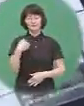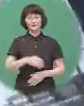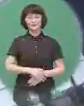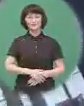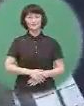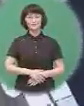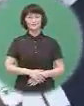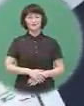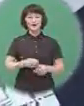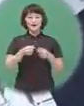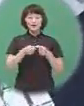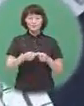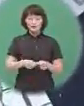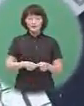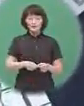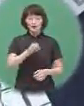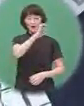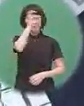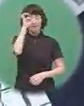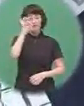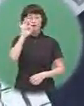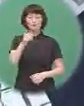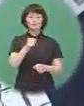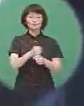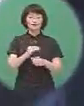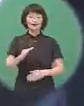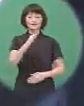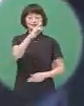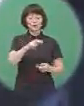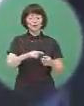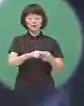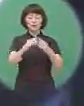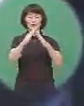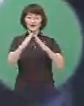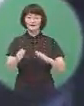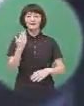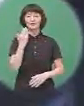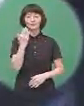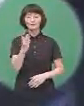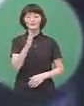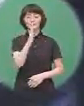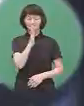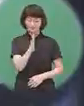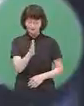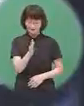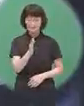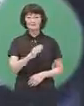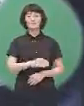詳しくは観光物産振興協会までお問い合わせください。